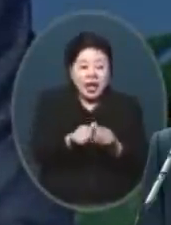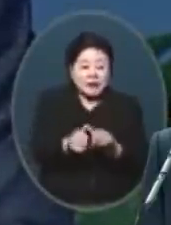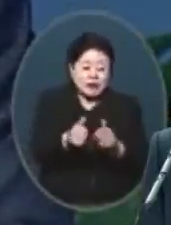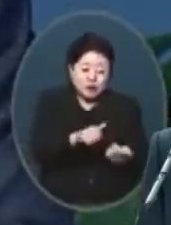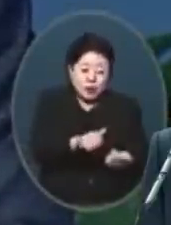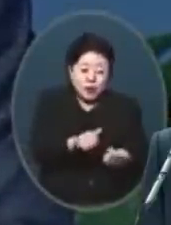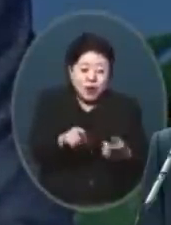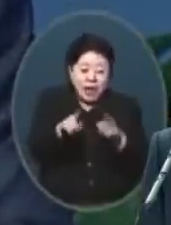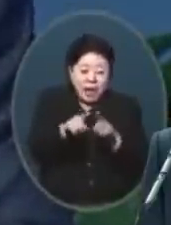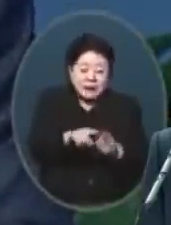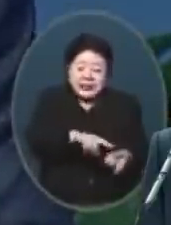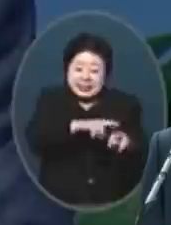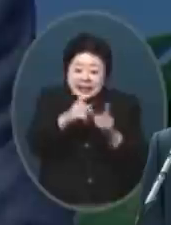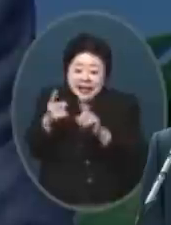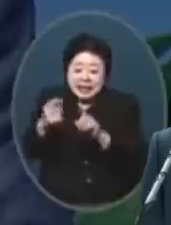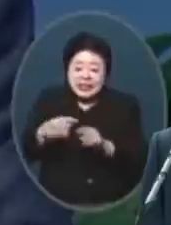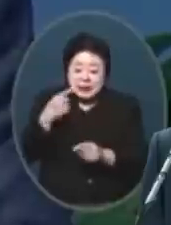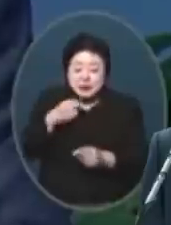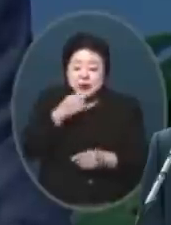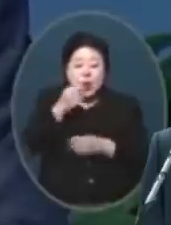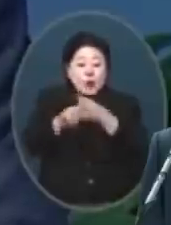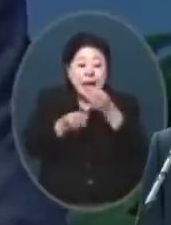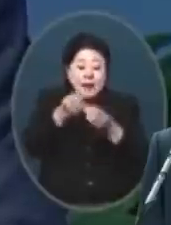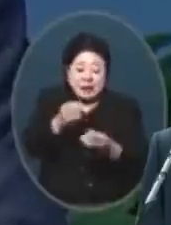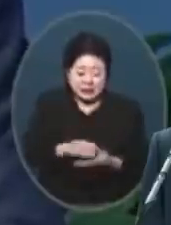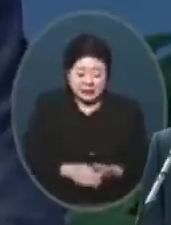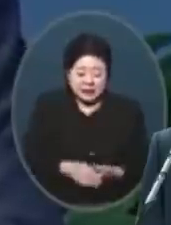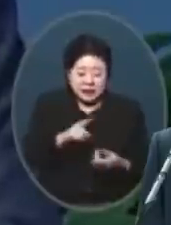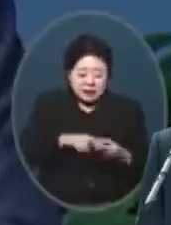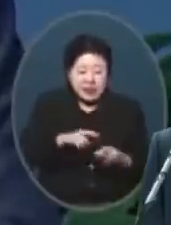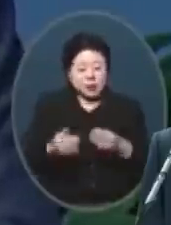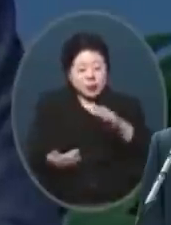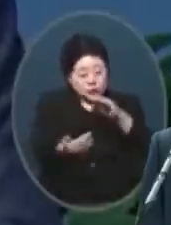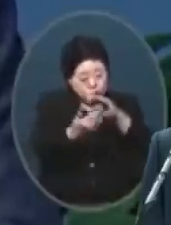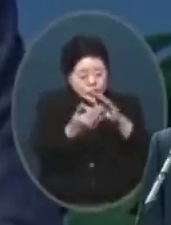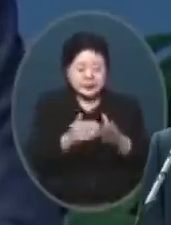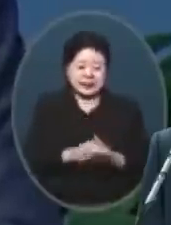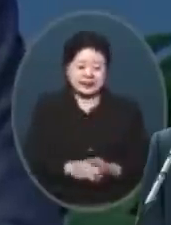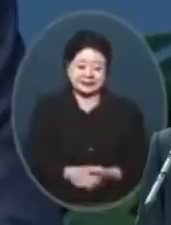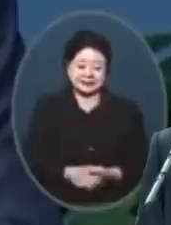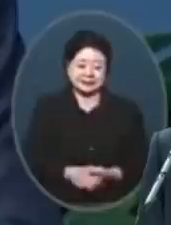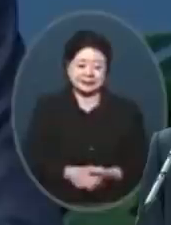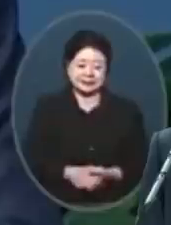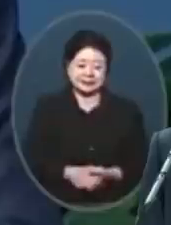함께 살아났다고 입술로 고백하면 그대로 이루어지는 것입니다.